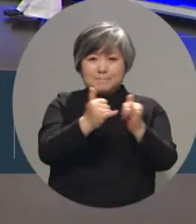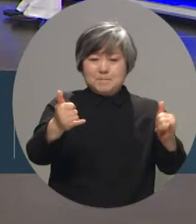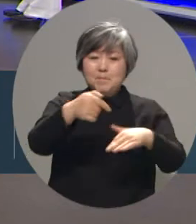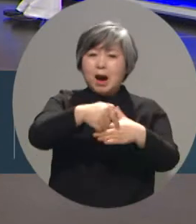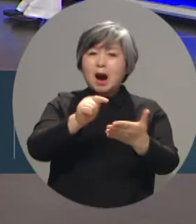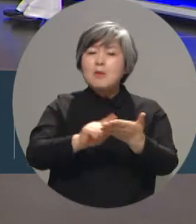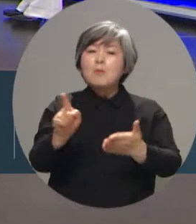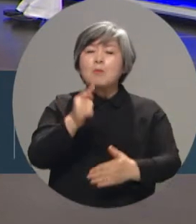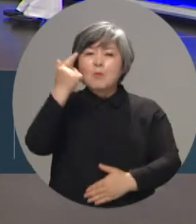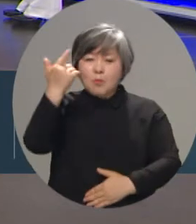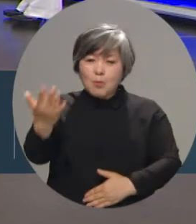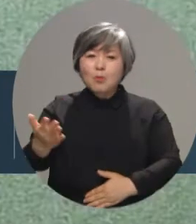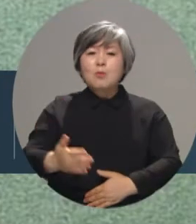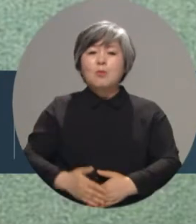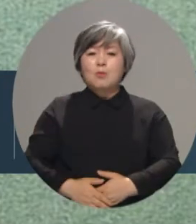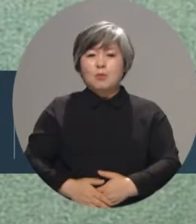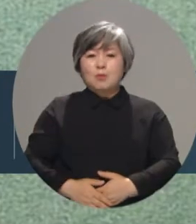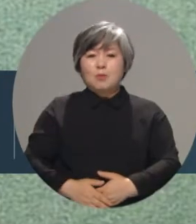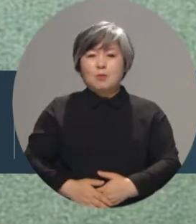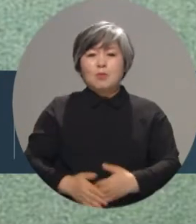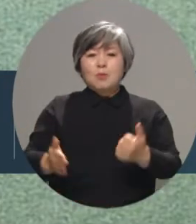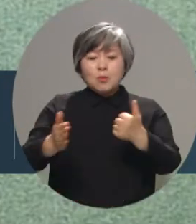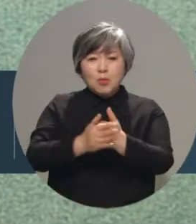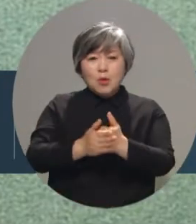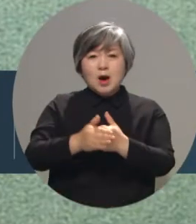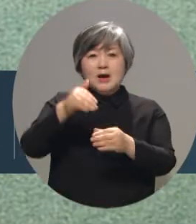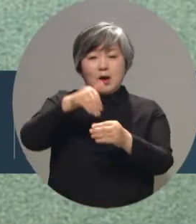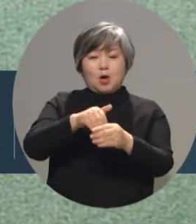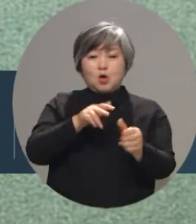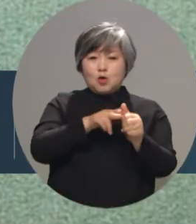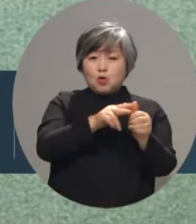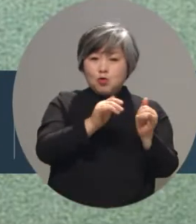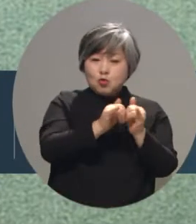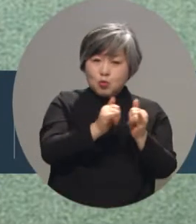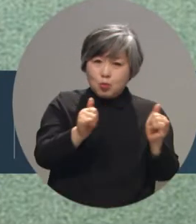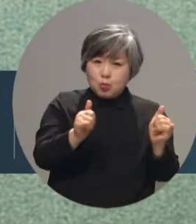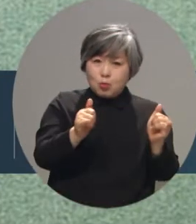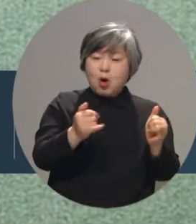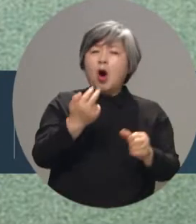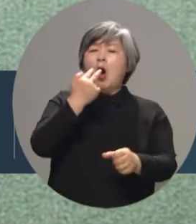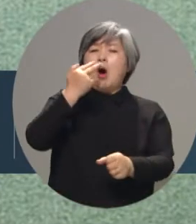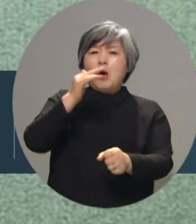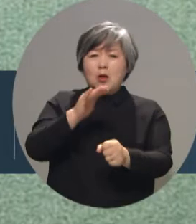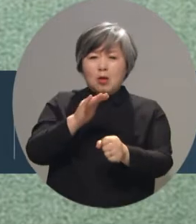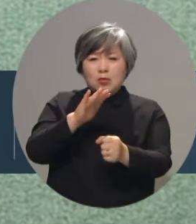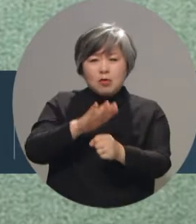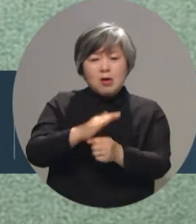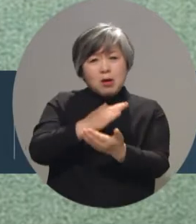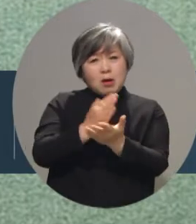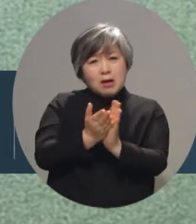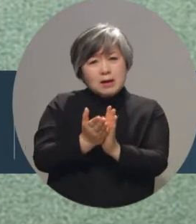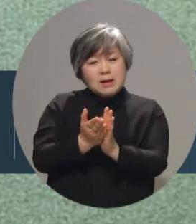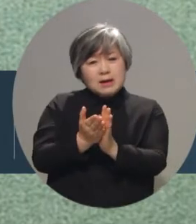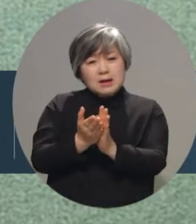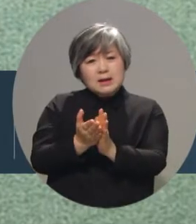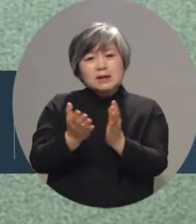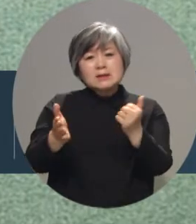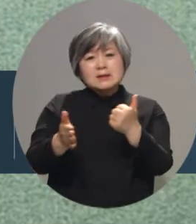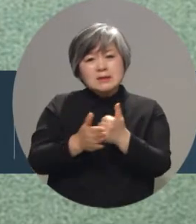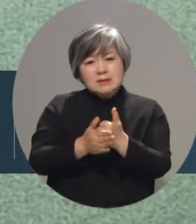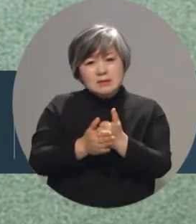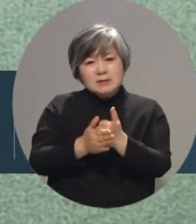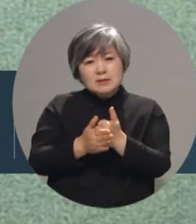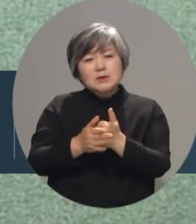어떠셨습니까? 이제 상대 후보의 억울하다는 것 때문에 우리 시민들의